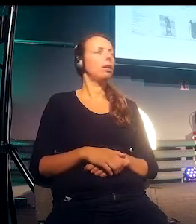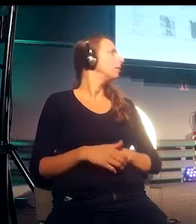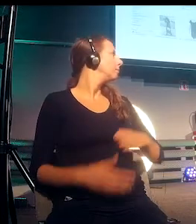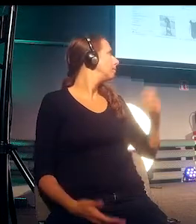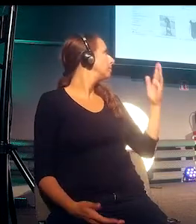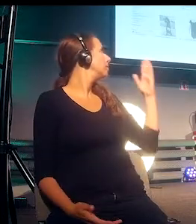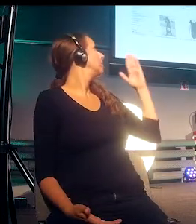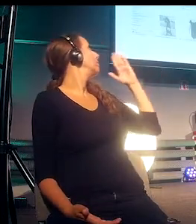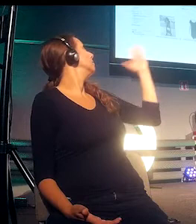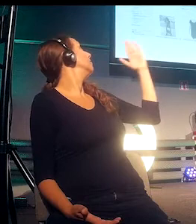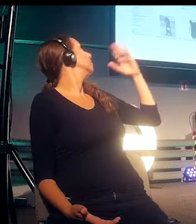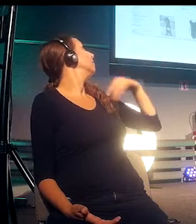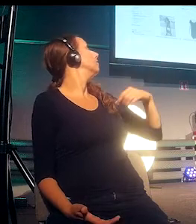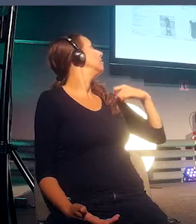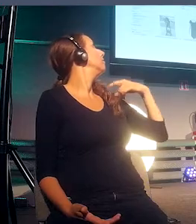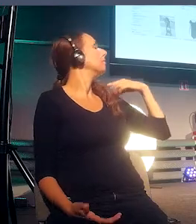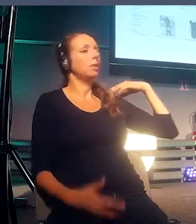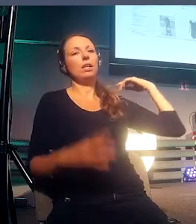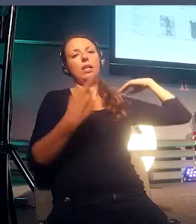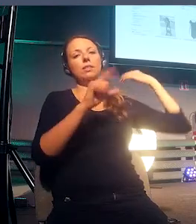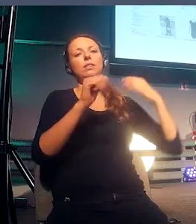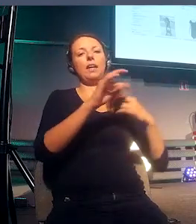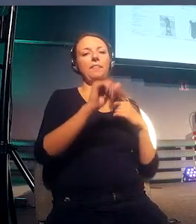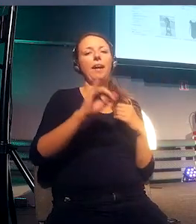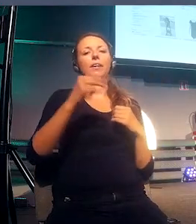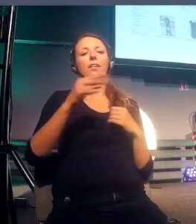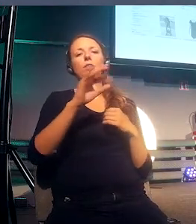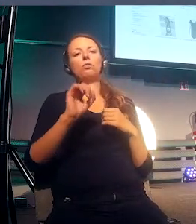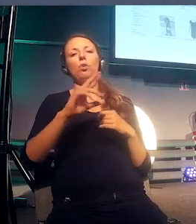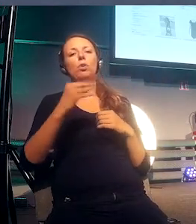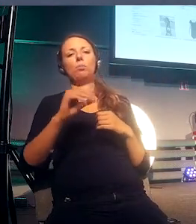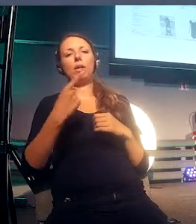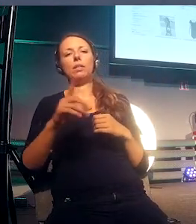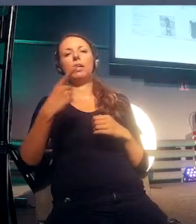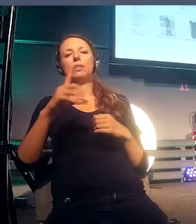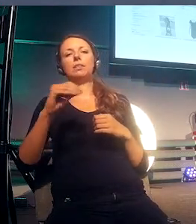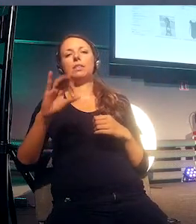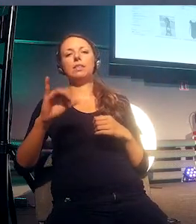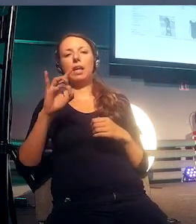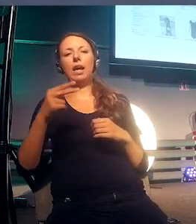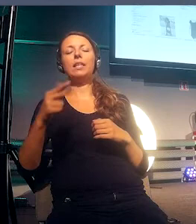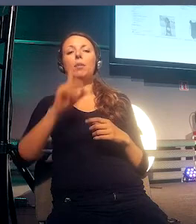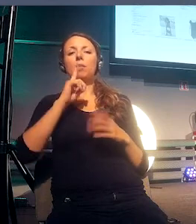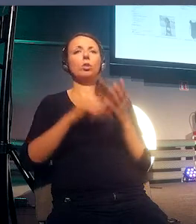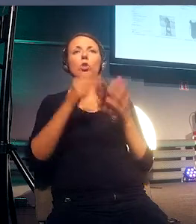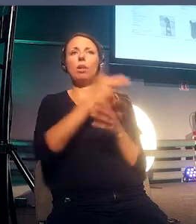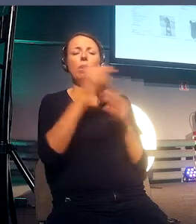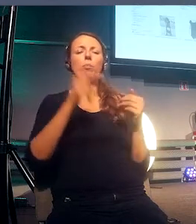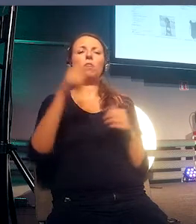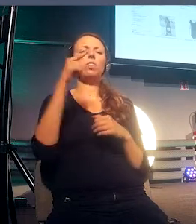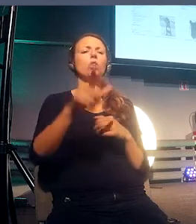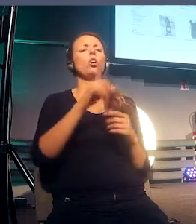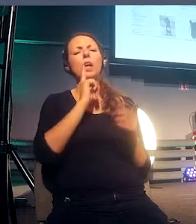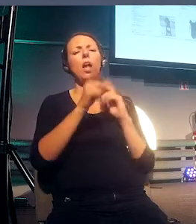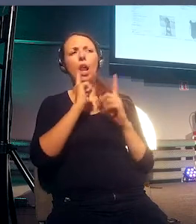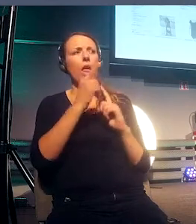ten temat w ogóle można rozmawiać przez 2 tygodnie. Nie wiem, czy organizatorzy byliby uszczęśliwieni, gdybym została tutaj 2 tygodnie opowiadając wam o tym,